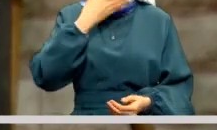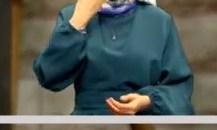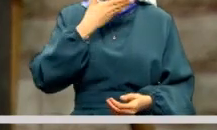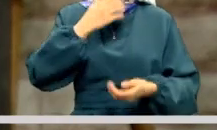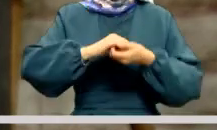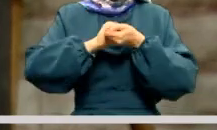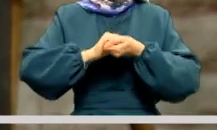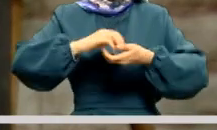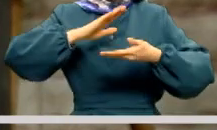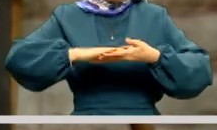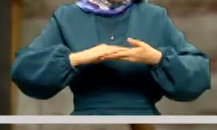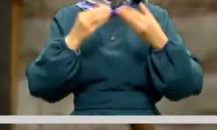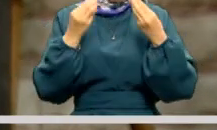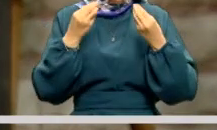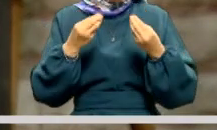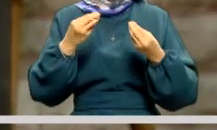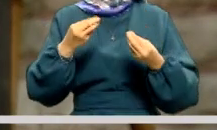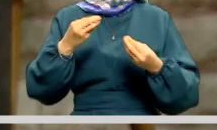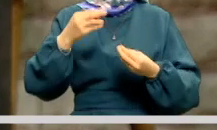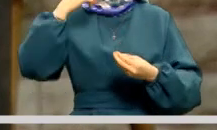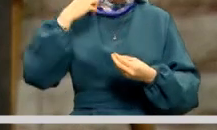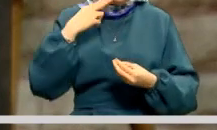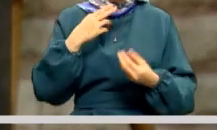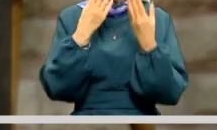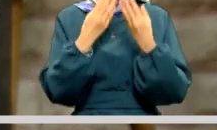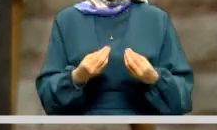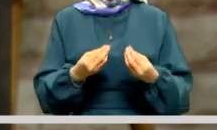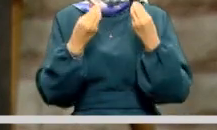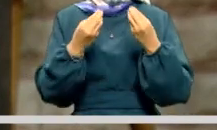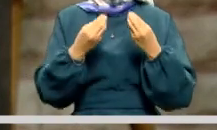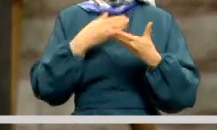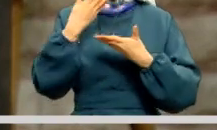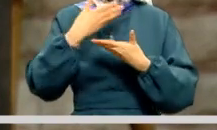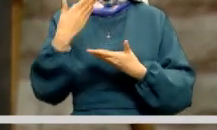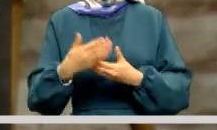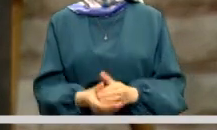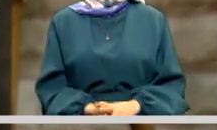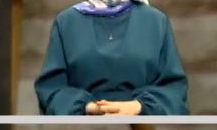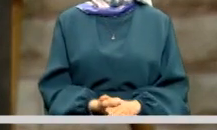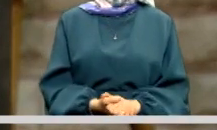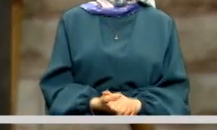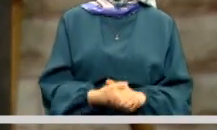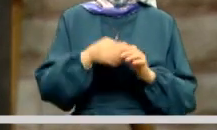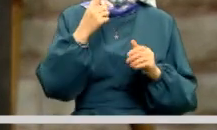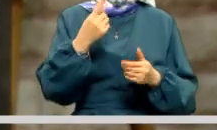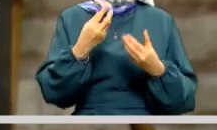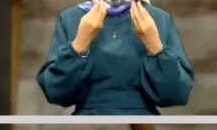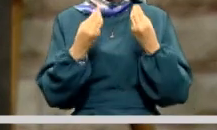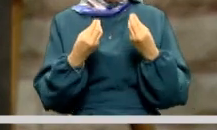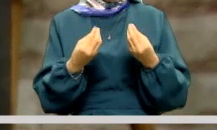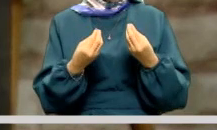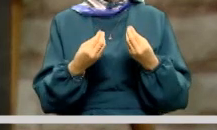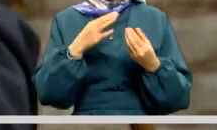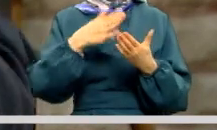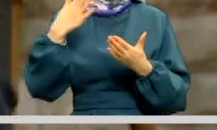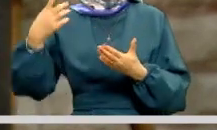arkadaşlık Hilmi yumuşak huyluluk Bunların hepsi güzel yönüyle bir yani dediğimiz İyilik güzel yönüyle